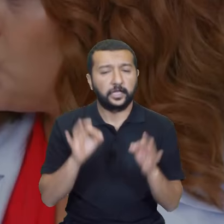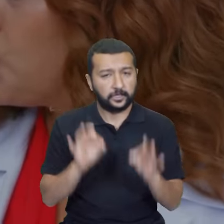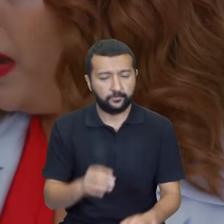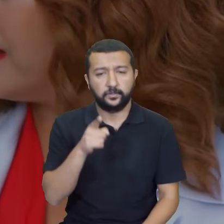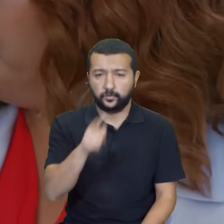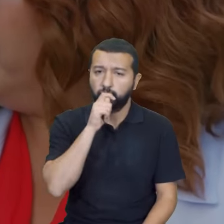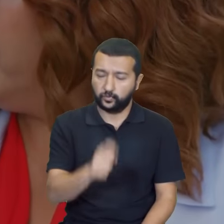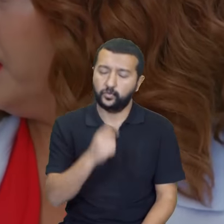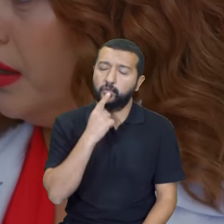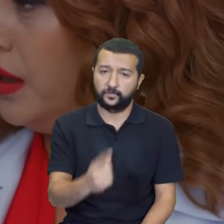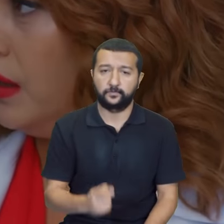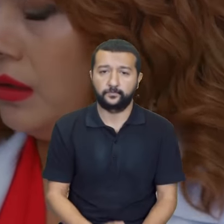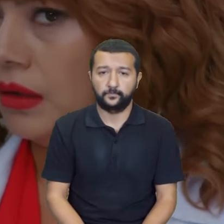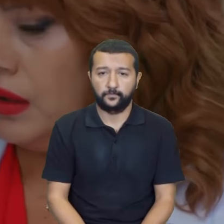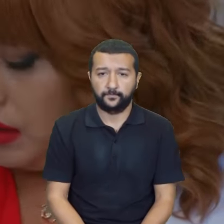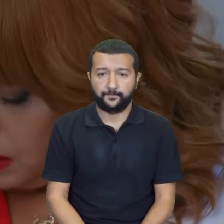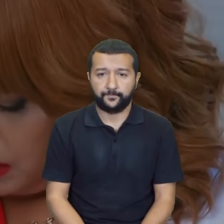Tabii ki de söz verdim.